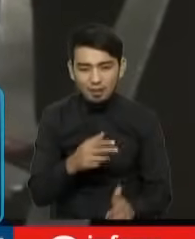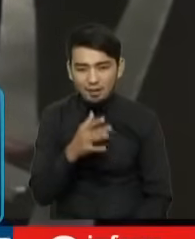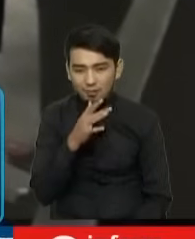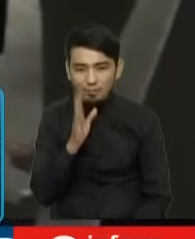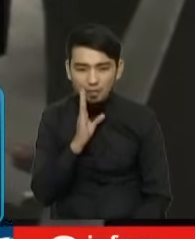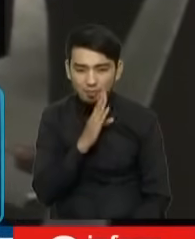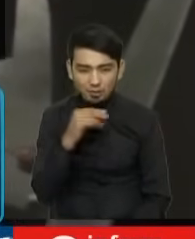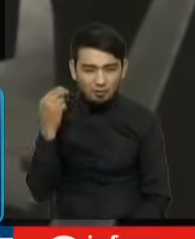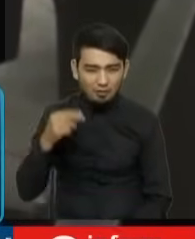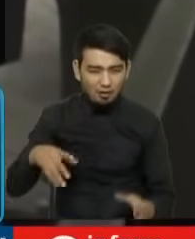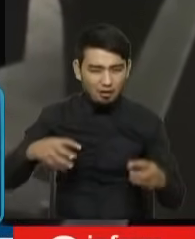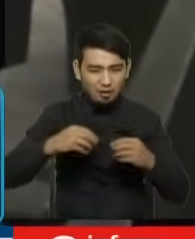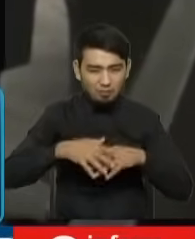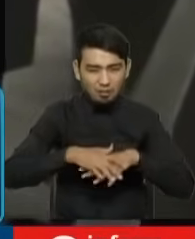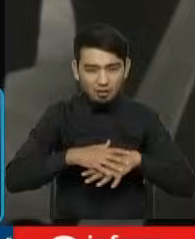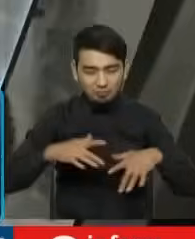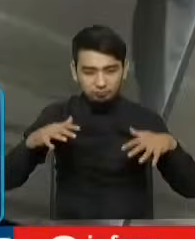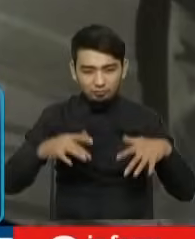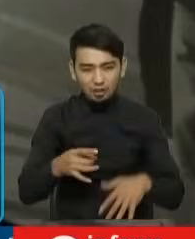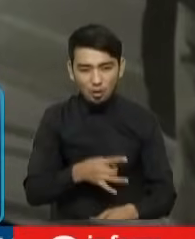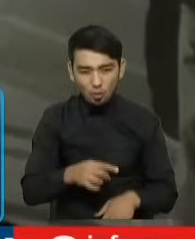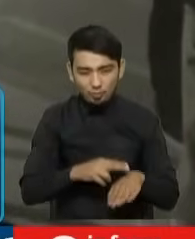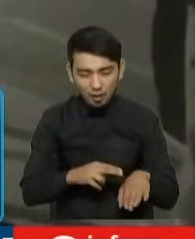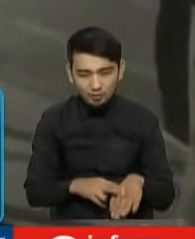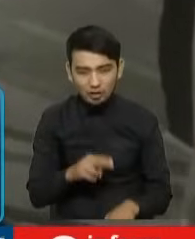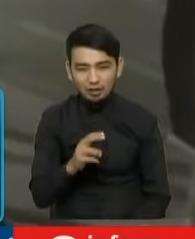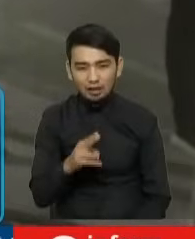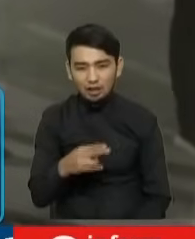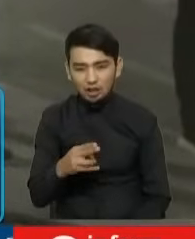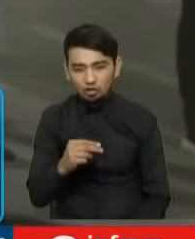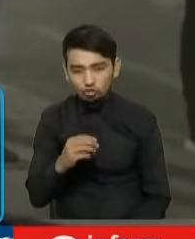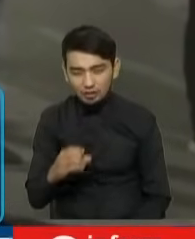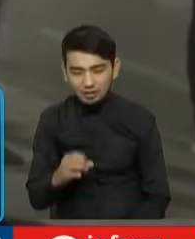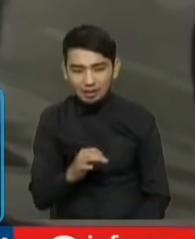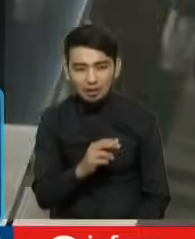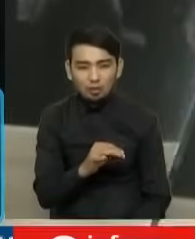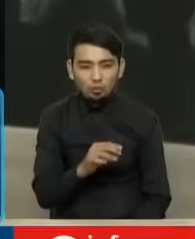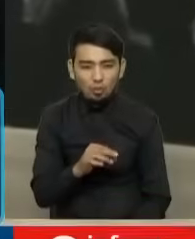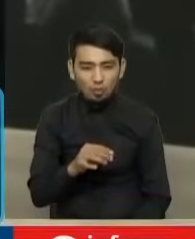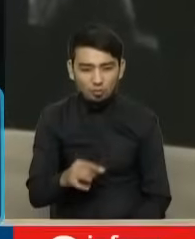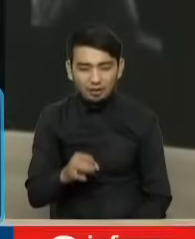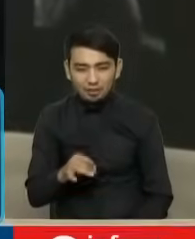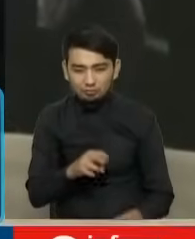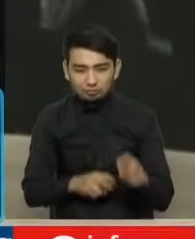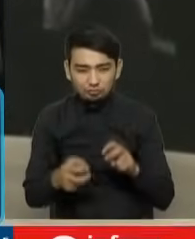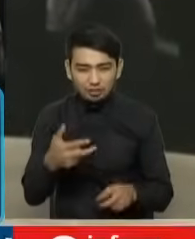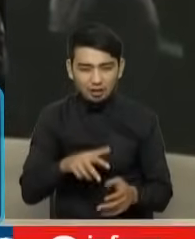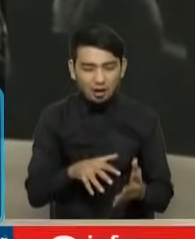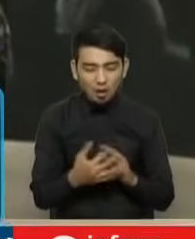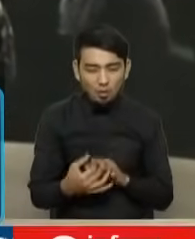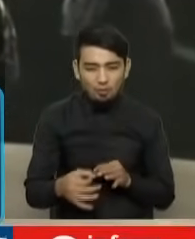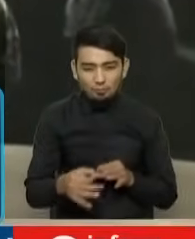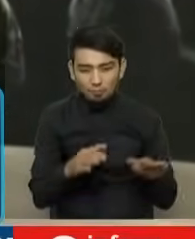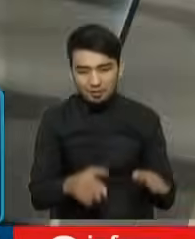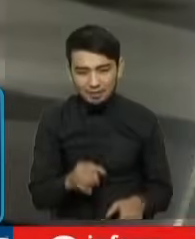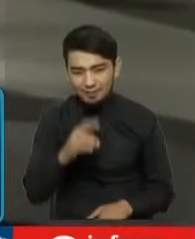тревоге подняли весь личный состав районной полиции, сотрудников ДЧС и кинологов. На поиски вышли жители 3 поселков и